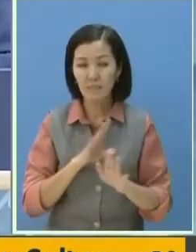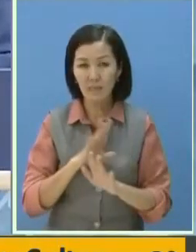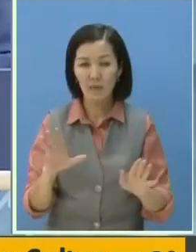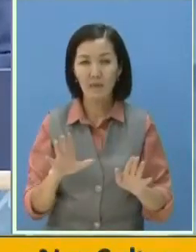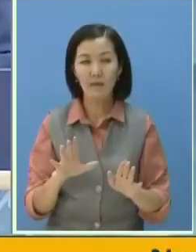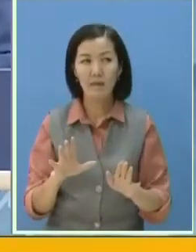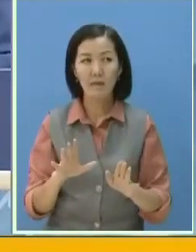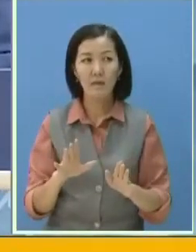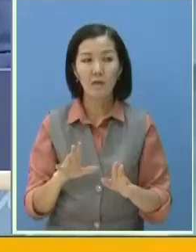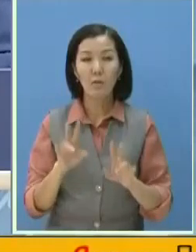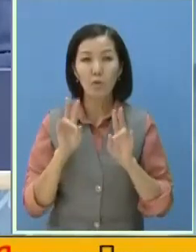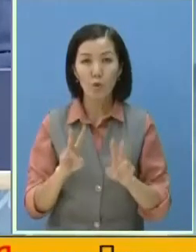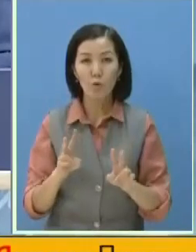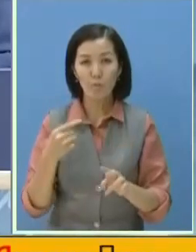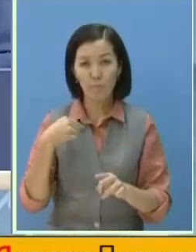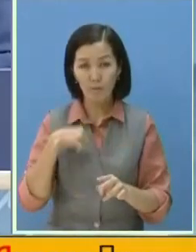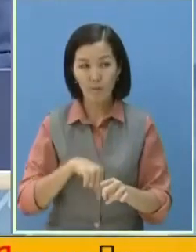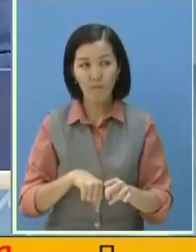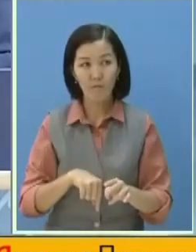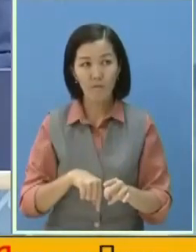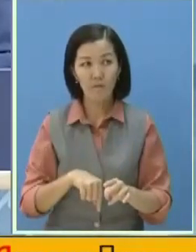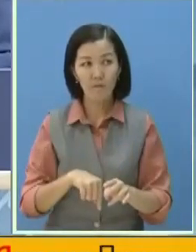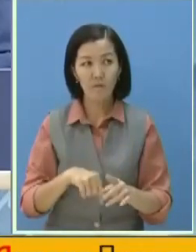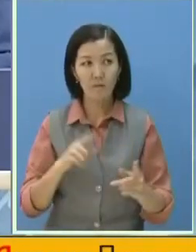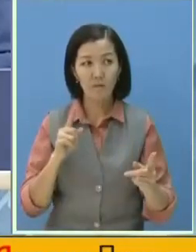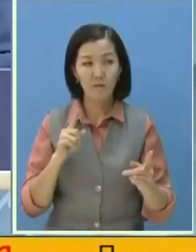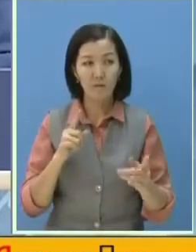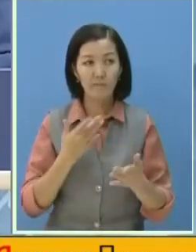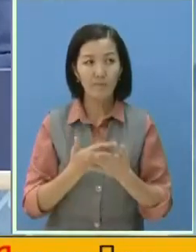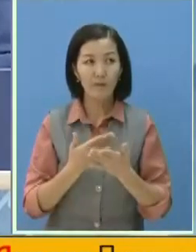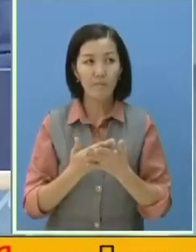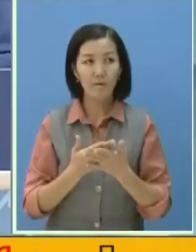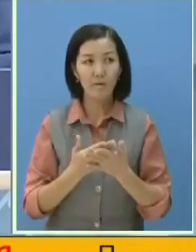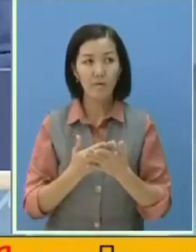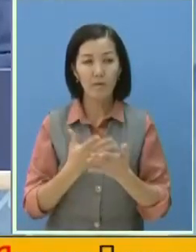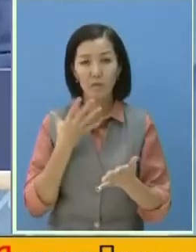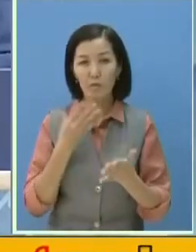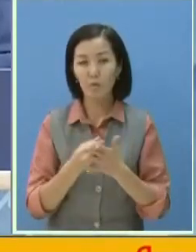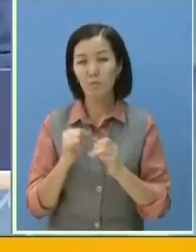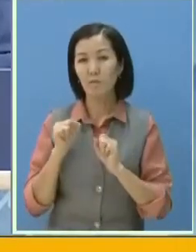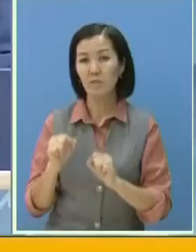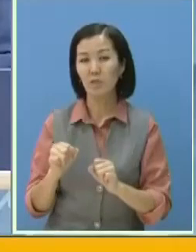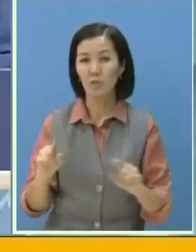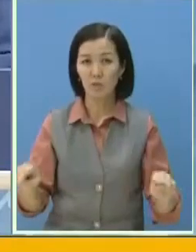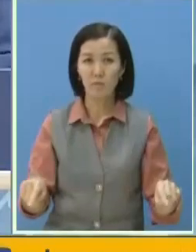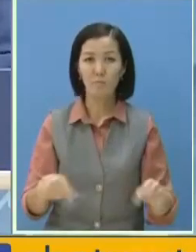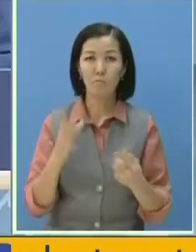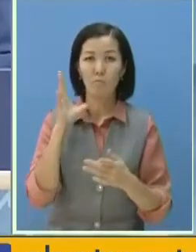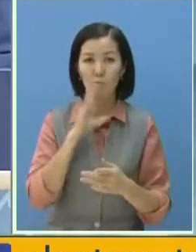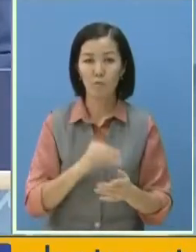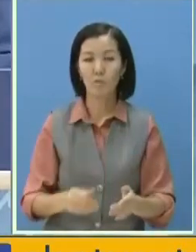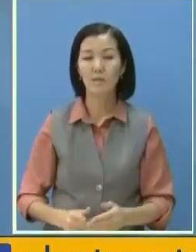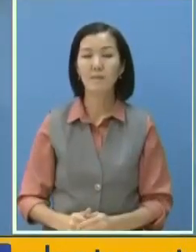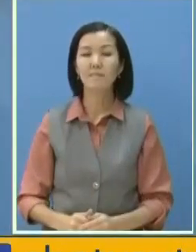в организм этот вирус, он уже встречается с твоей собственной защитой в виде антител. То